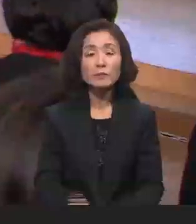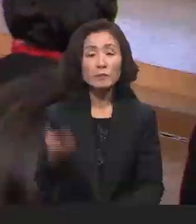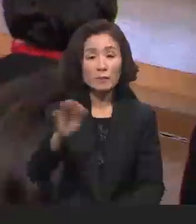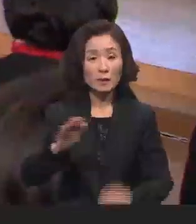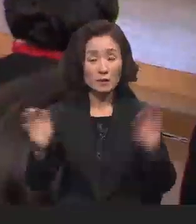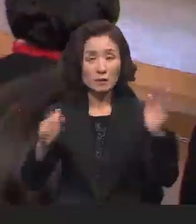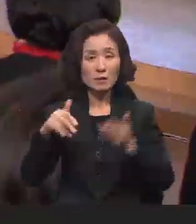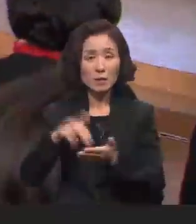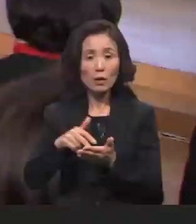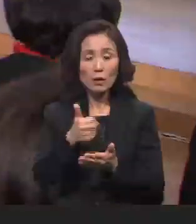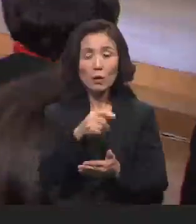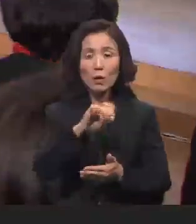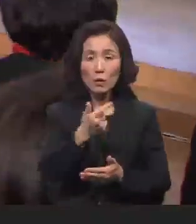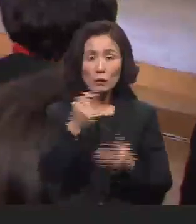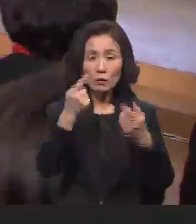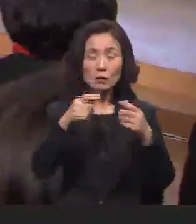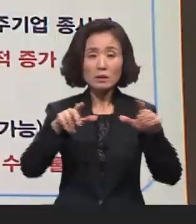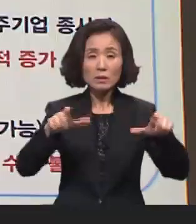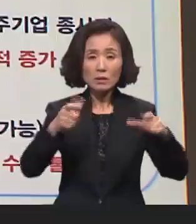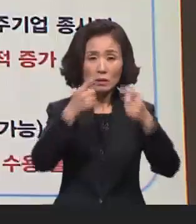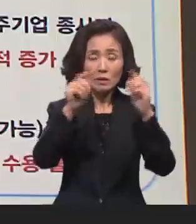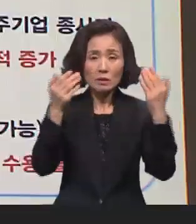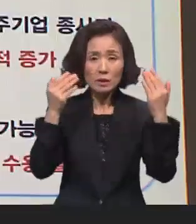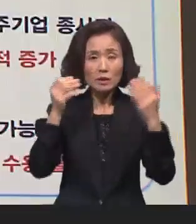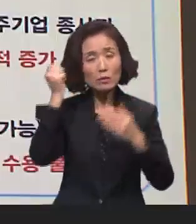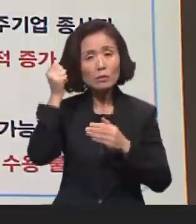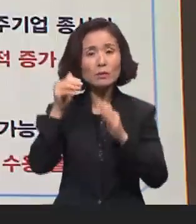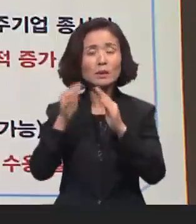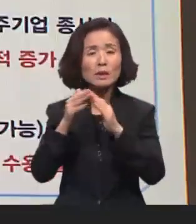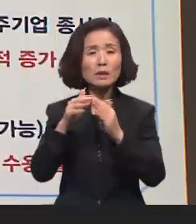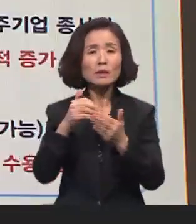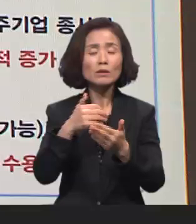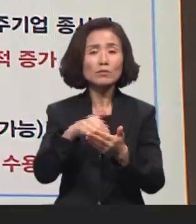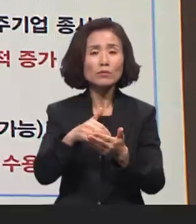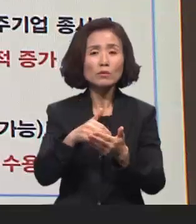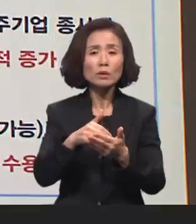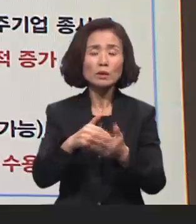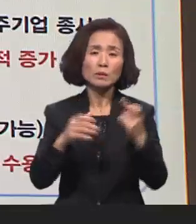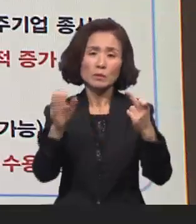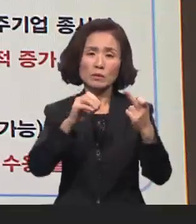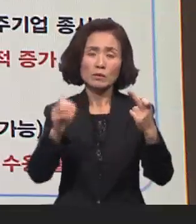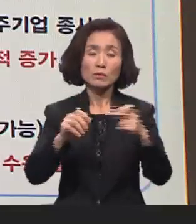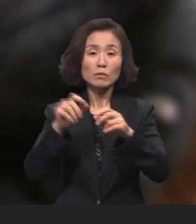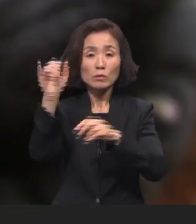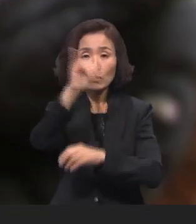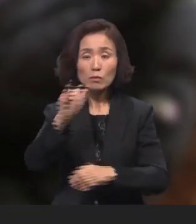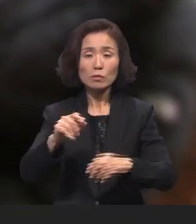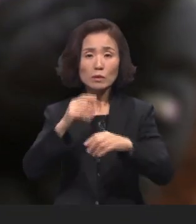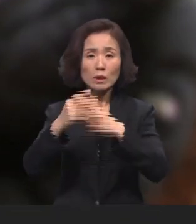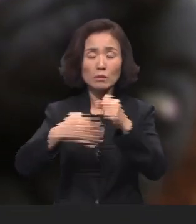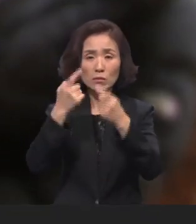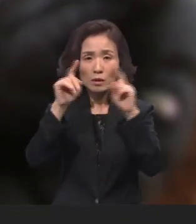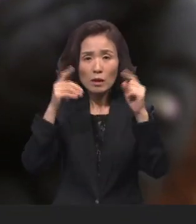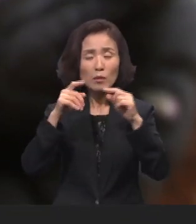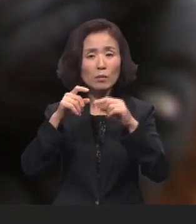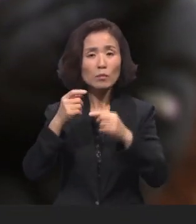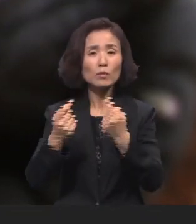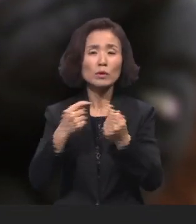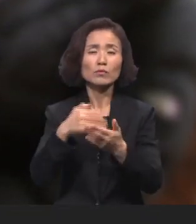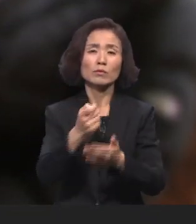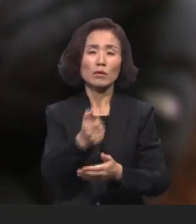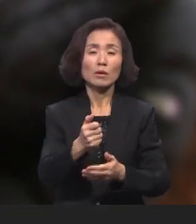하지만 학생들은 노원 지역 대학의 기숙사 수용률이 12%로 전국 4년제 대학 평균보다 작다며 행복주택이 필요하다고